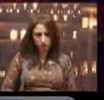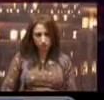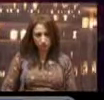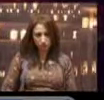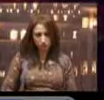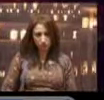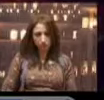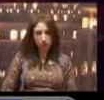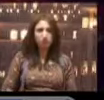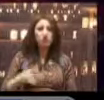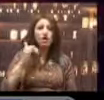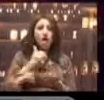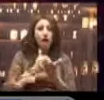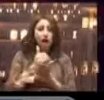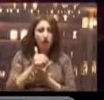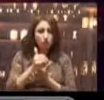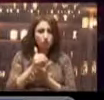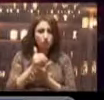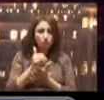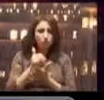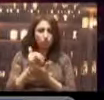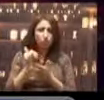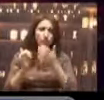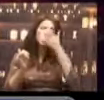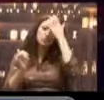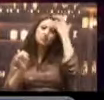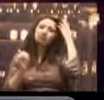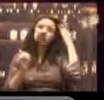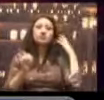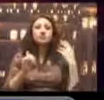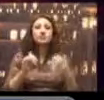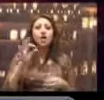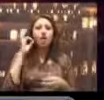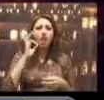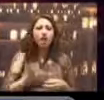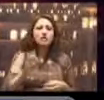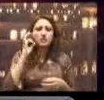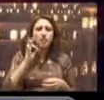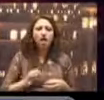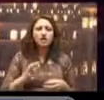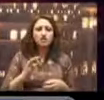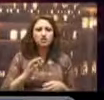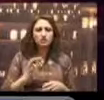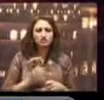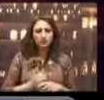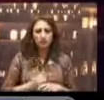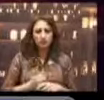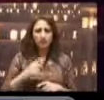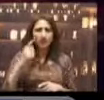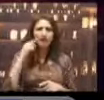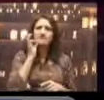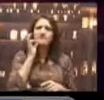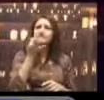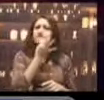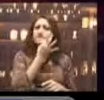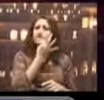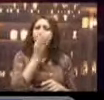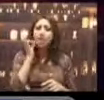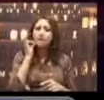بس الاستاذ دايما كان متمسك قوي بجانب من الفيلم. يعني تحس دايما الفيلم